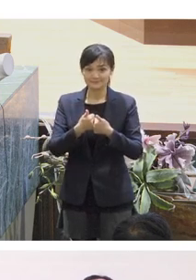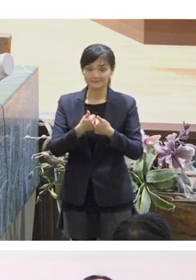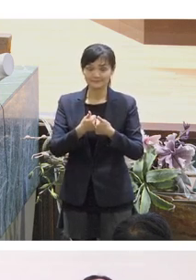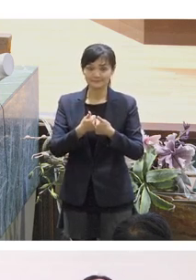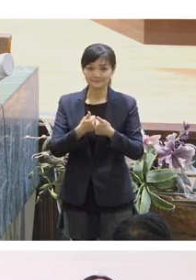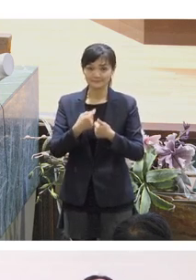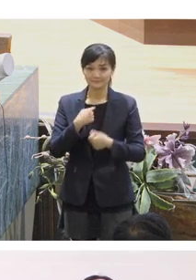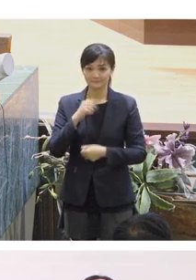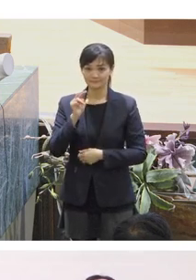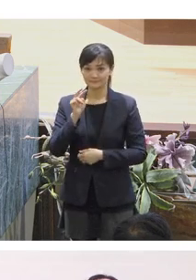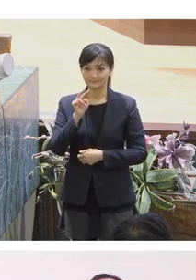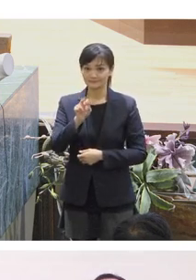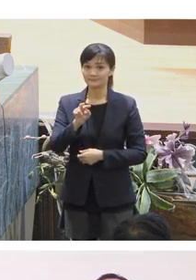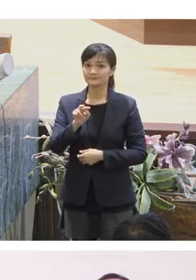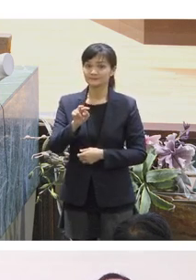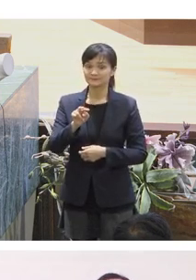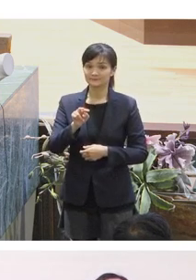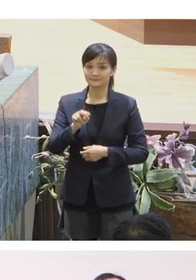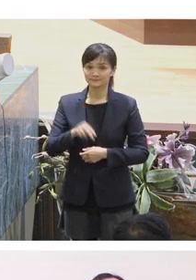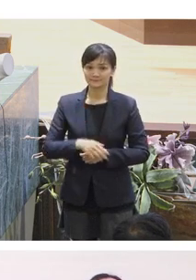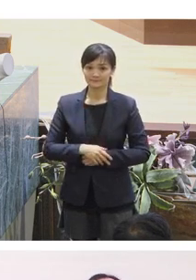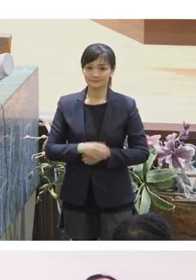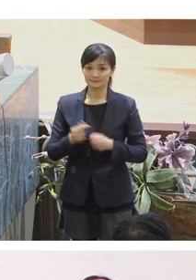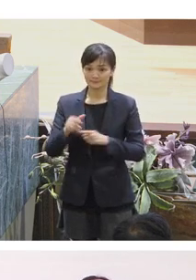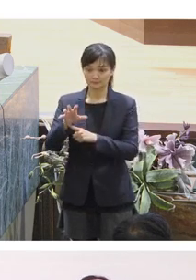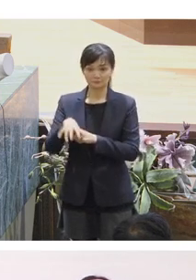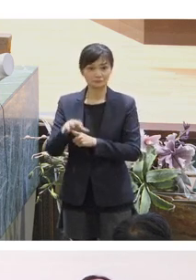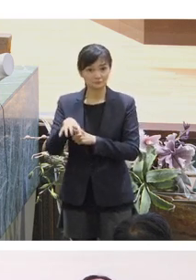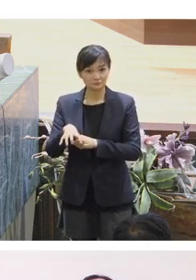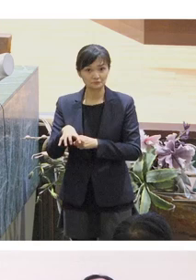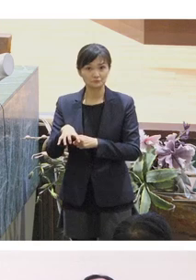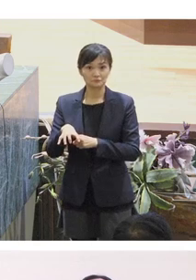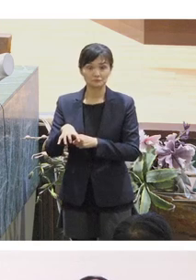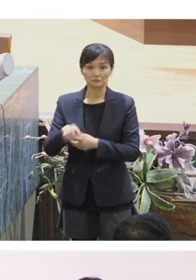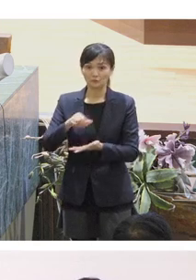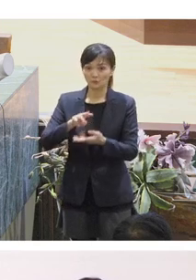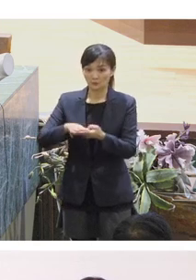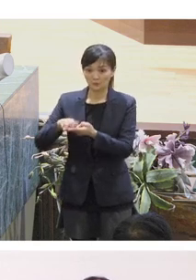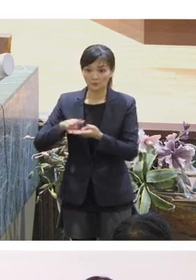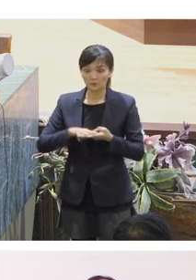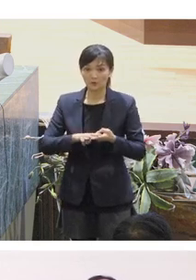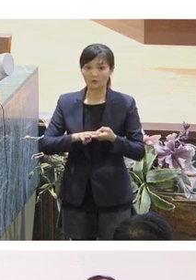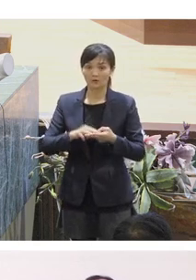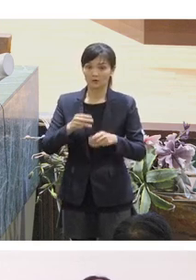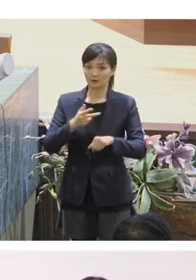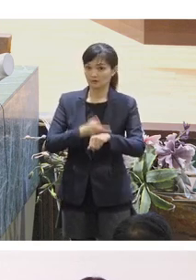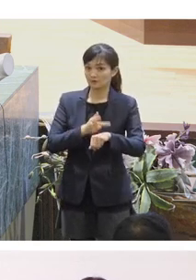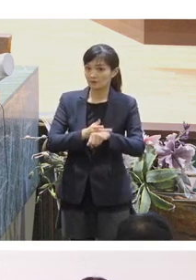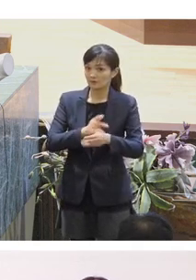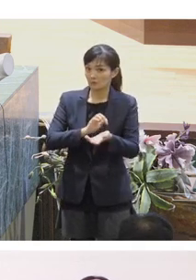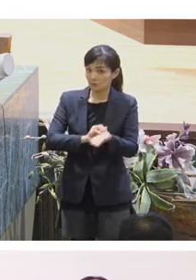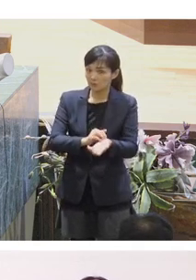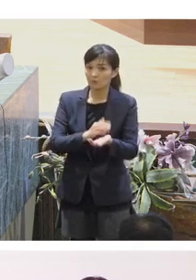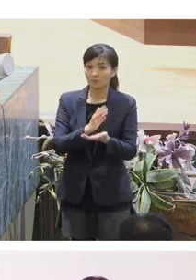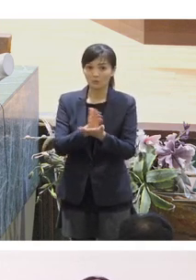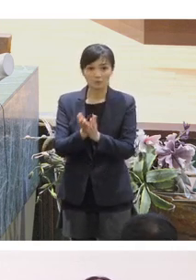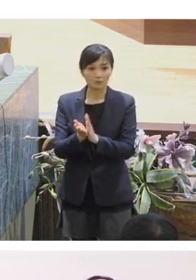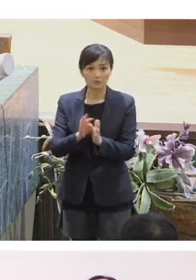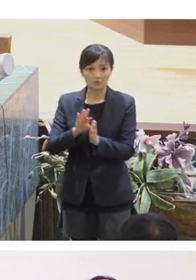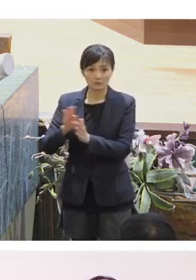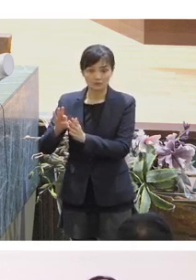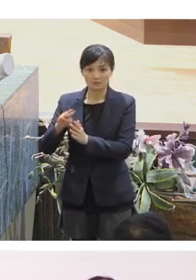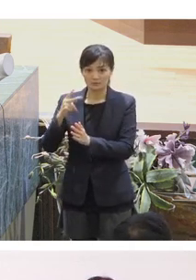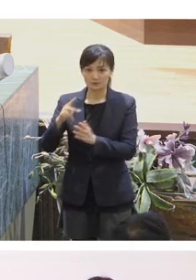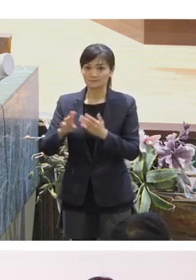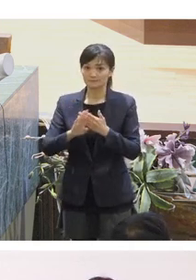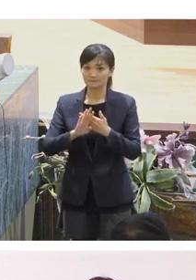这个变成是我们既农业输出跟医疗科技输出之后，另外一个可以跟国际